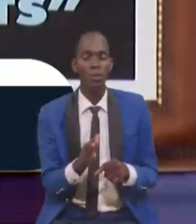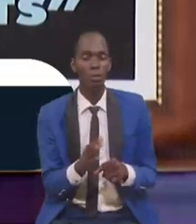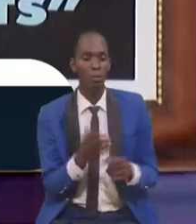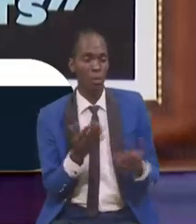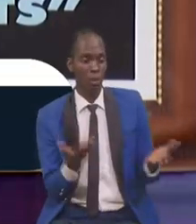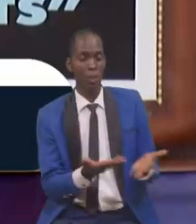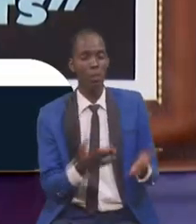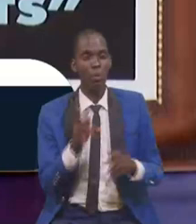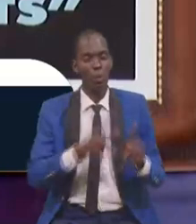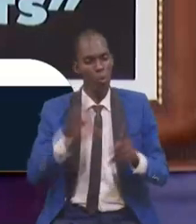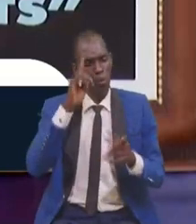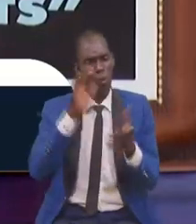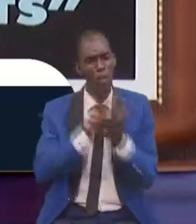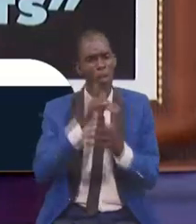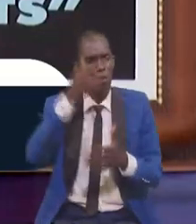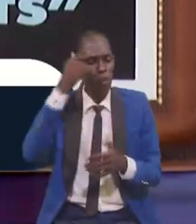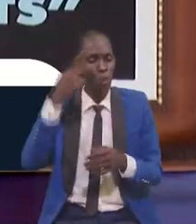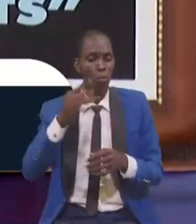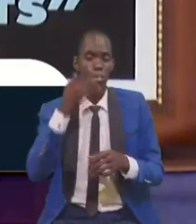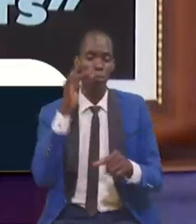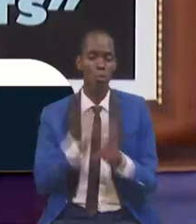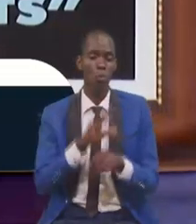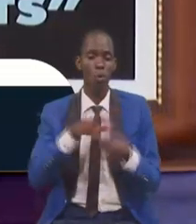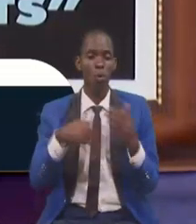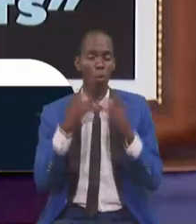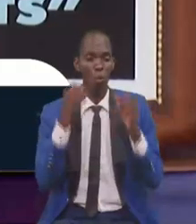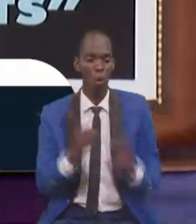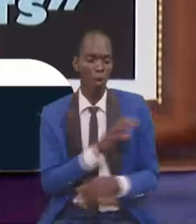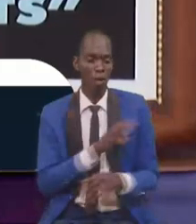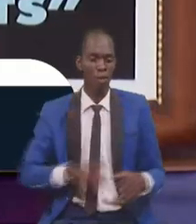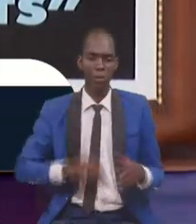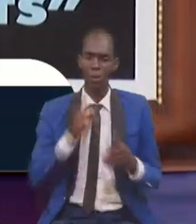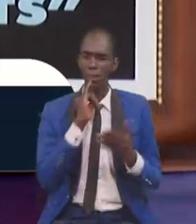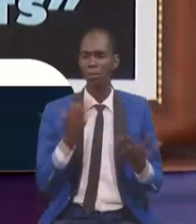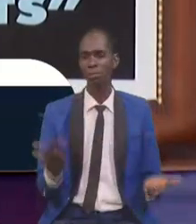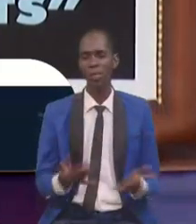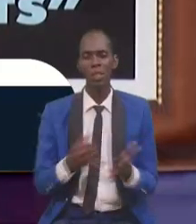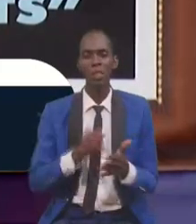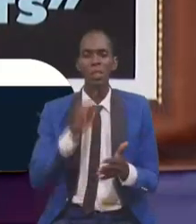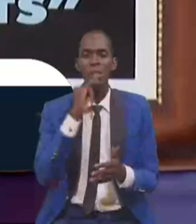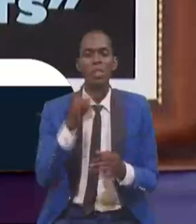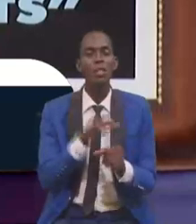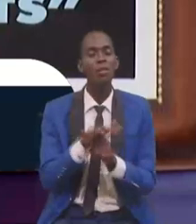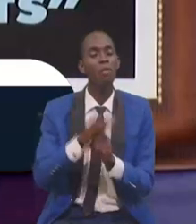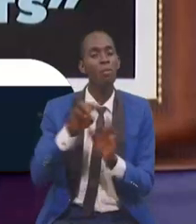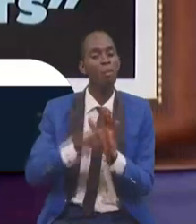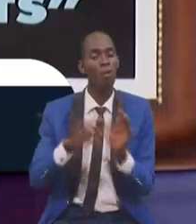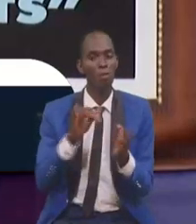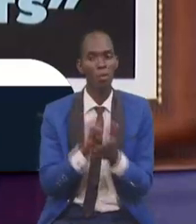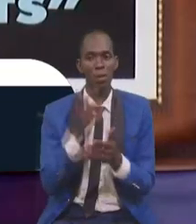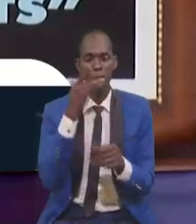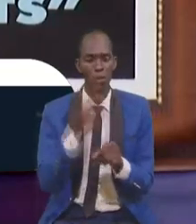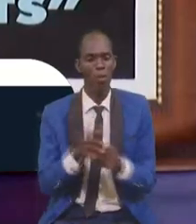gens savaient qu'à cause de la promesse du Tout-Puissant, Christ est ici. Il est l'accomplissement de cette promesse.